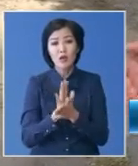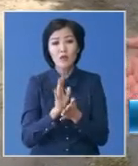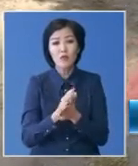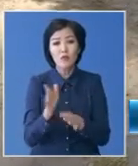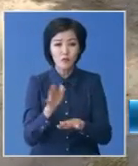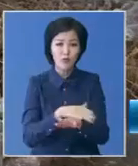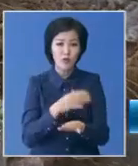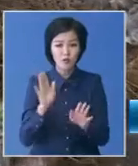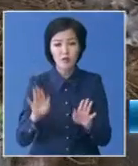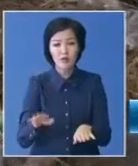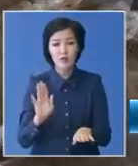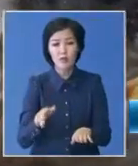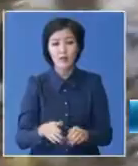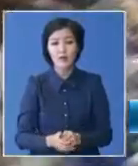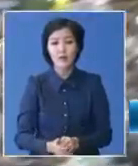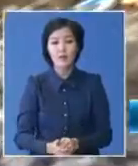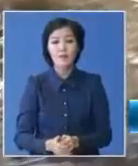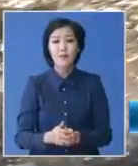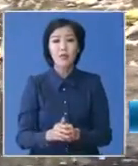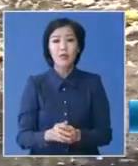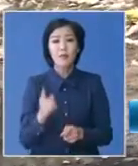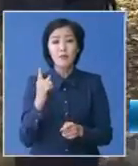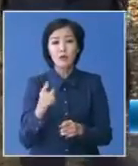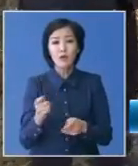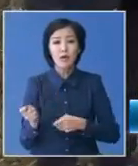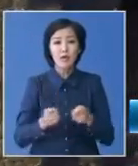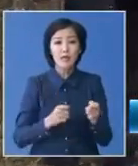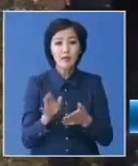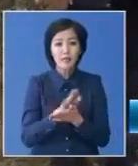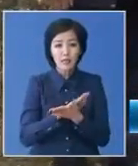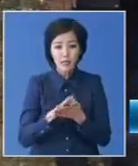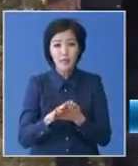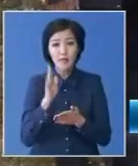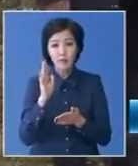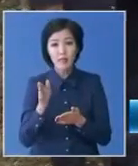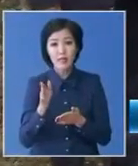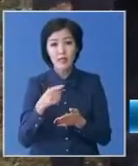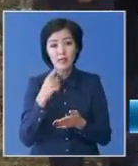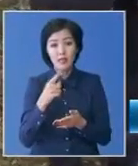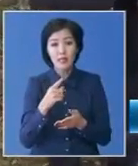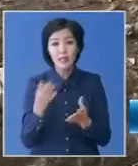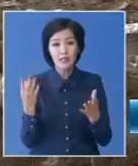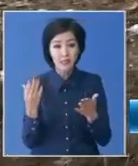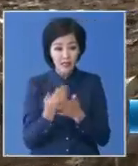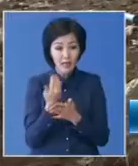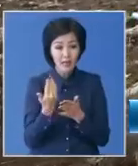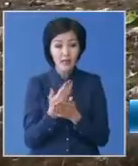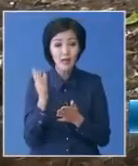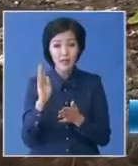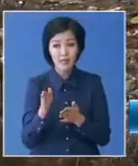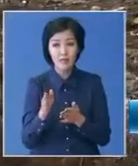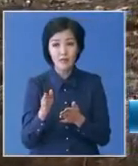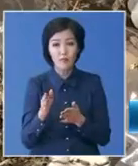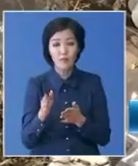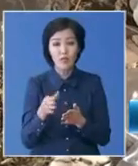бермек. Бұл жиналған қоқысты бір жолға әкімдік өкілдері тазалап беретінін айтты. Ал егер мұндай жайт тағы да қайталанатын болса,